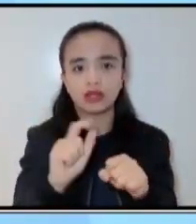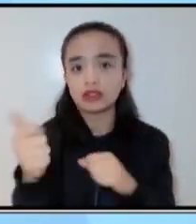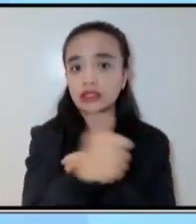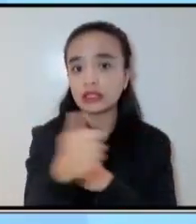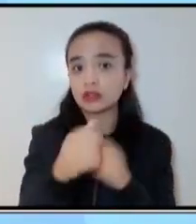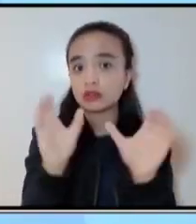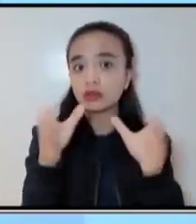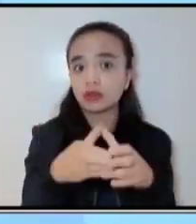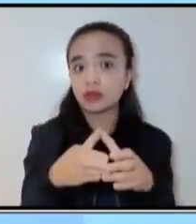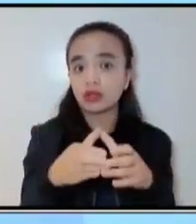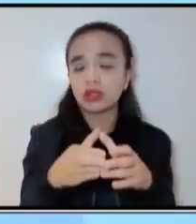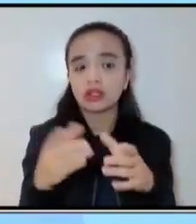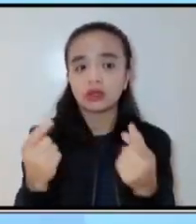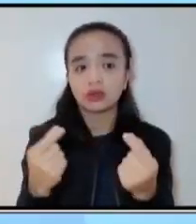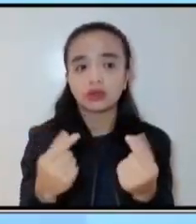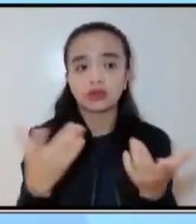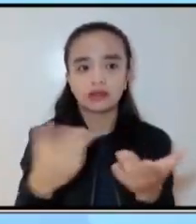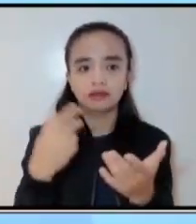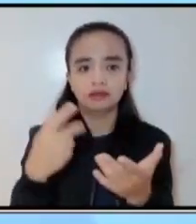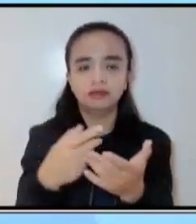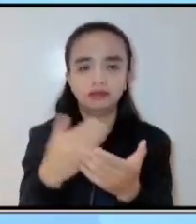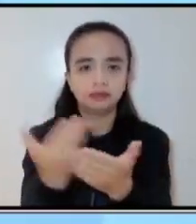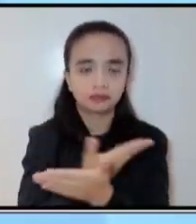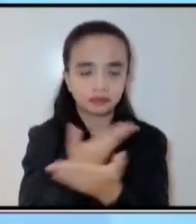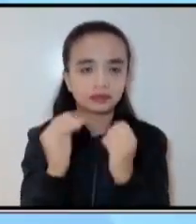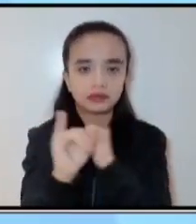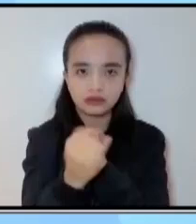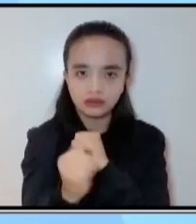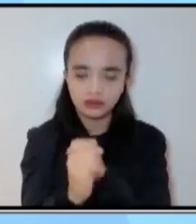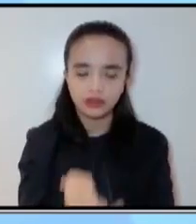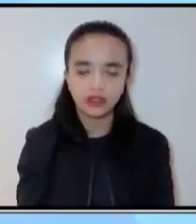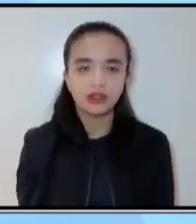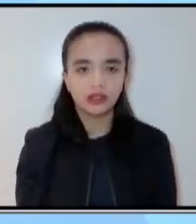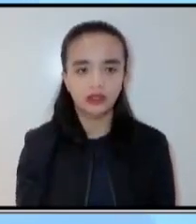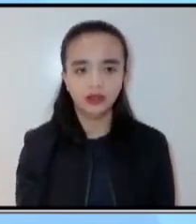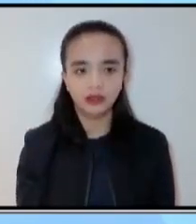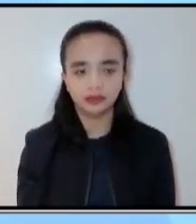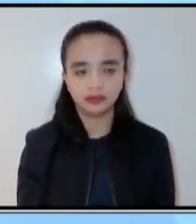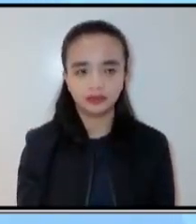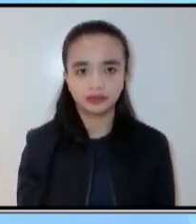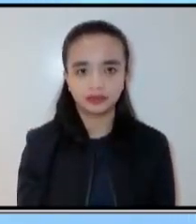ipapasada nilang modern jeepney. Bernard Ferrer para sa Bayan.